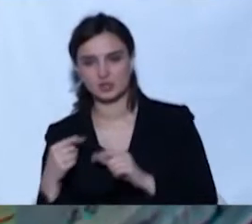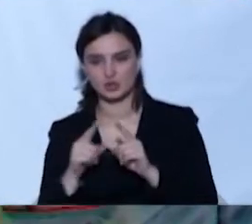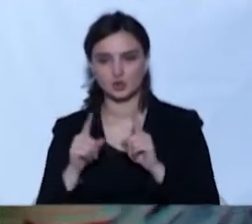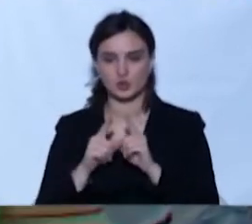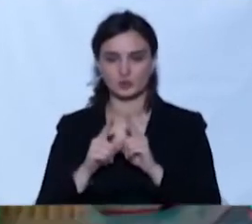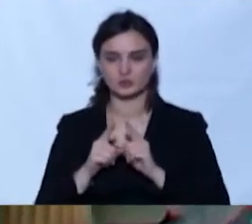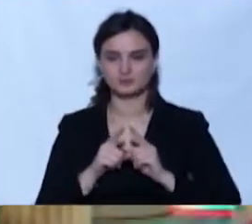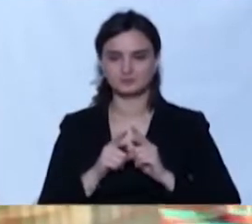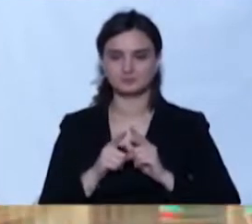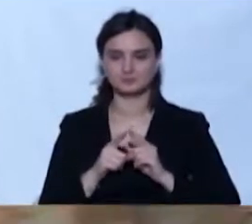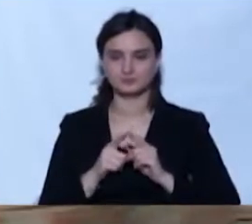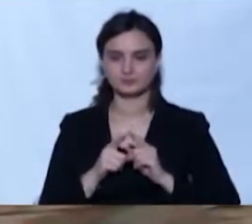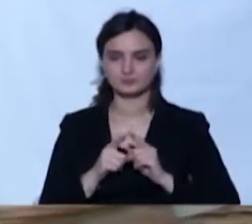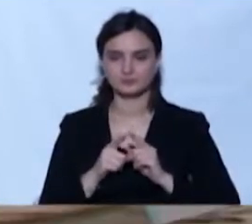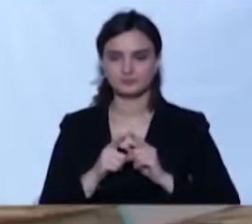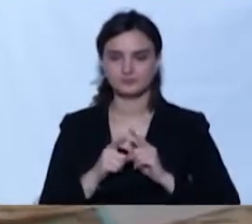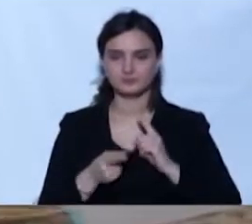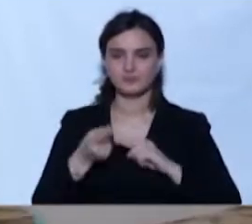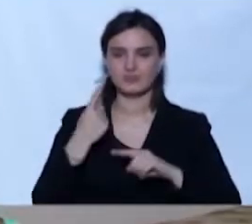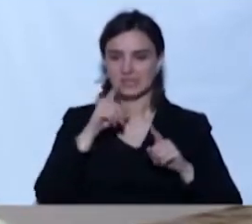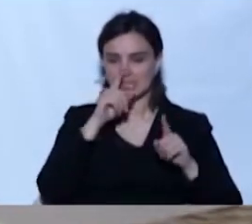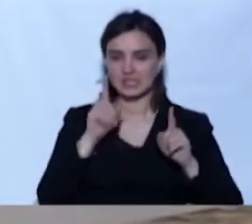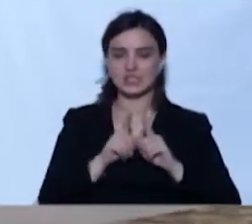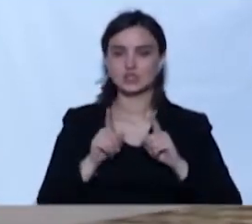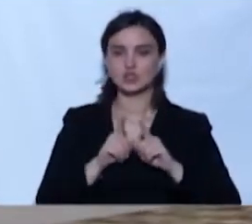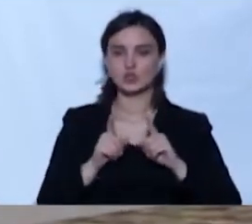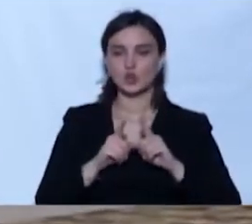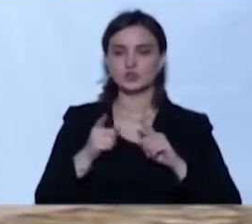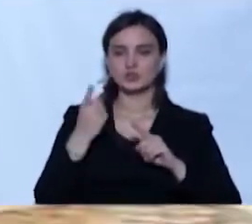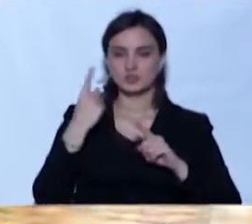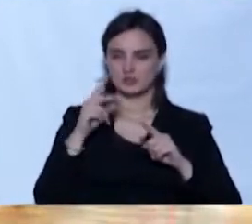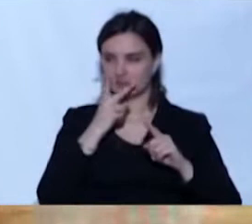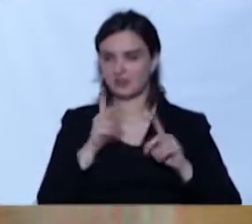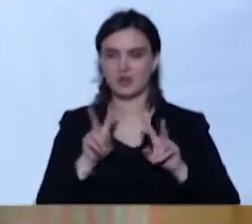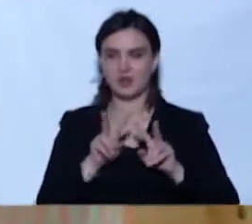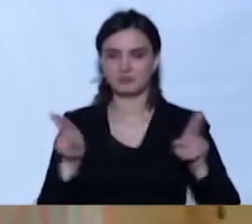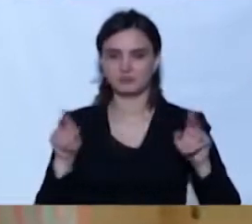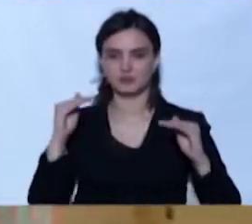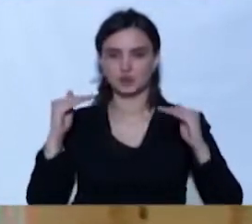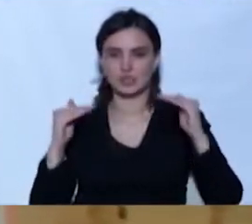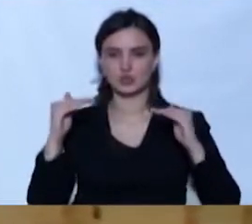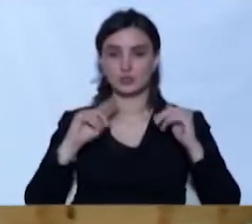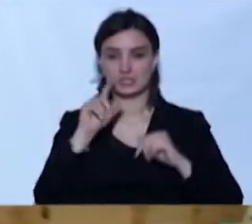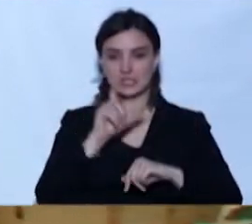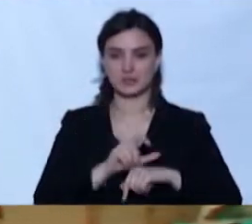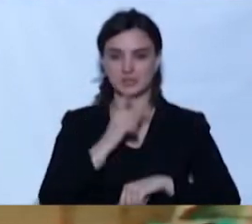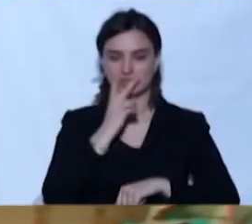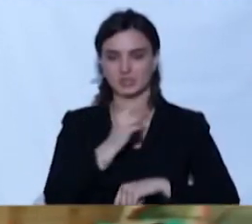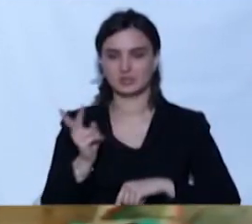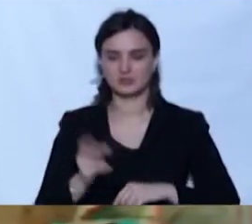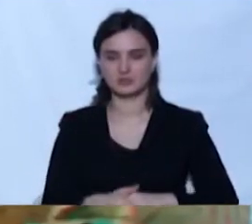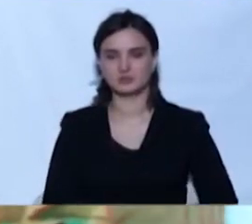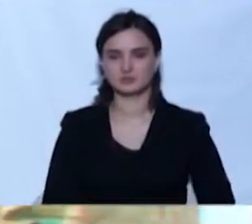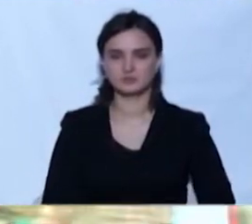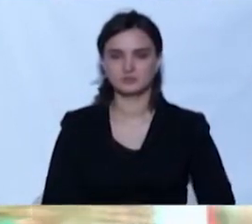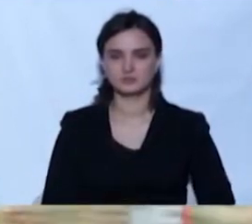დარღვეული წონასწორობა, რომელიც პროპილეების წინ ადამიანს შეექმნა. რა ხდება